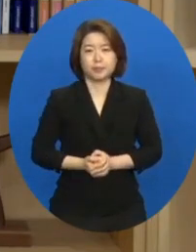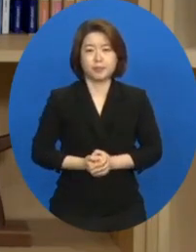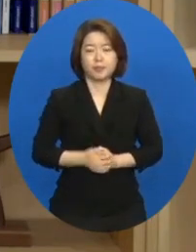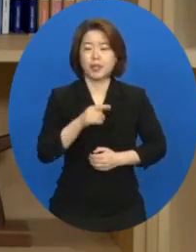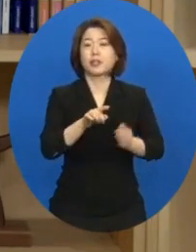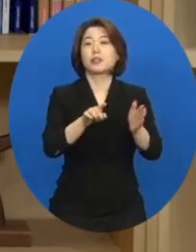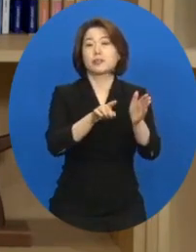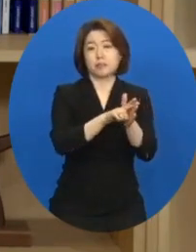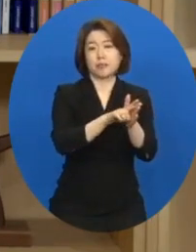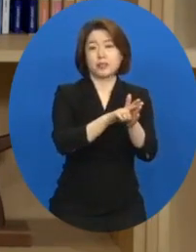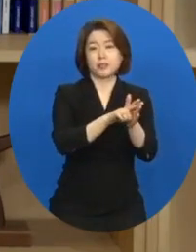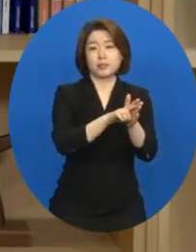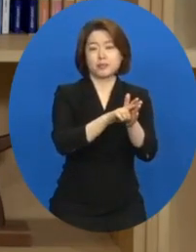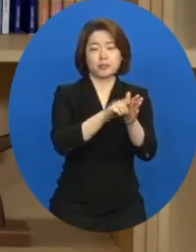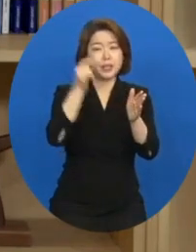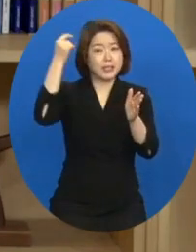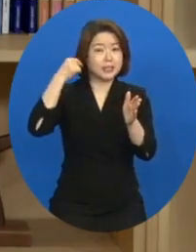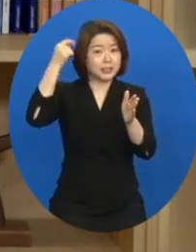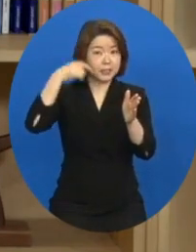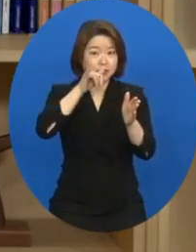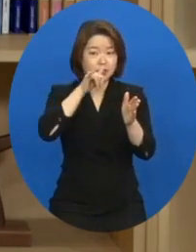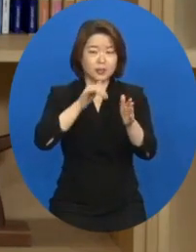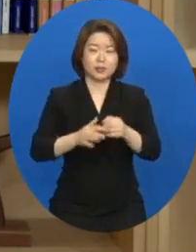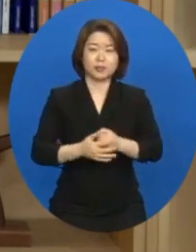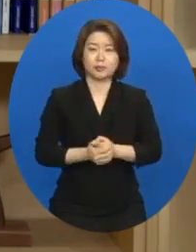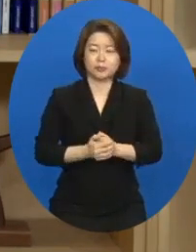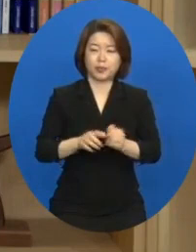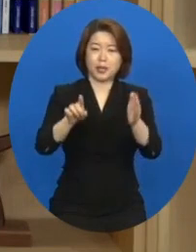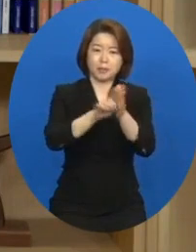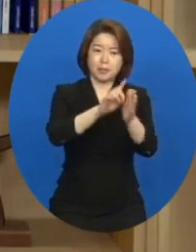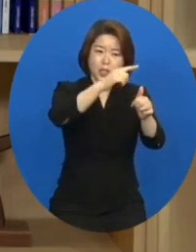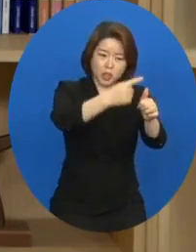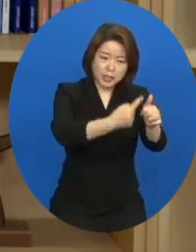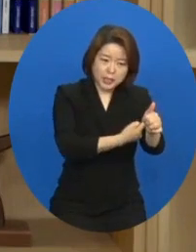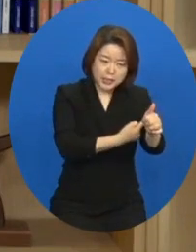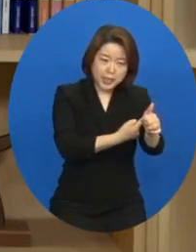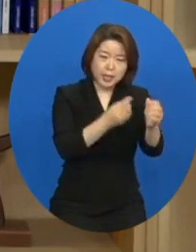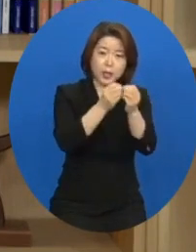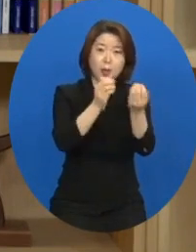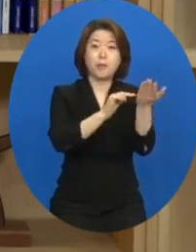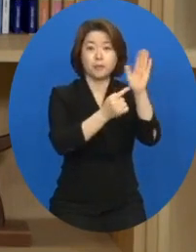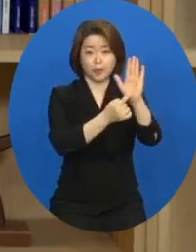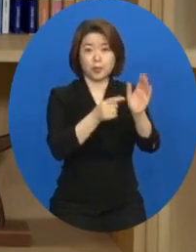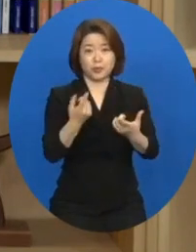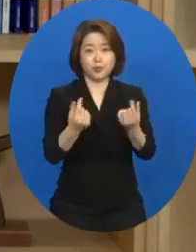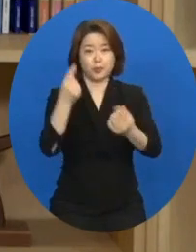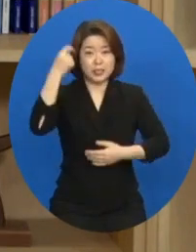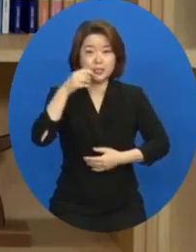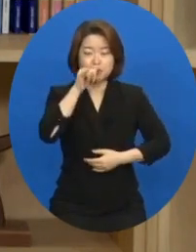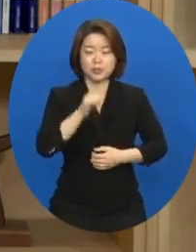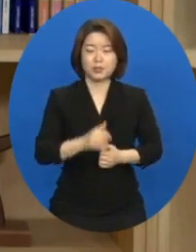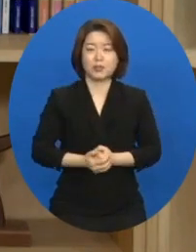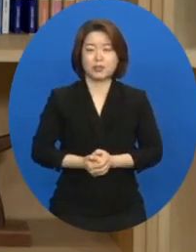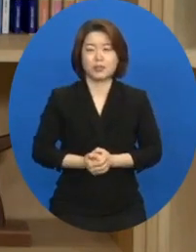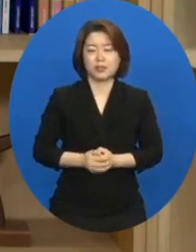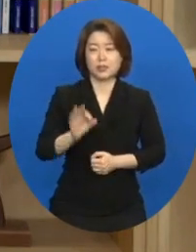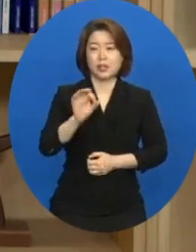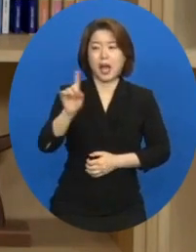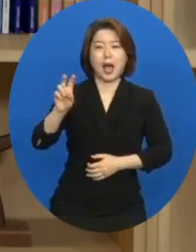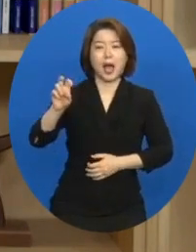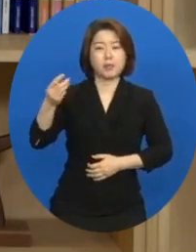그 믿음의 도 감각이 있는 겁니다 믿어진다 는 표현을 쓰는게 그 거죠 그 아무리